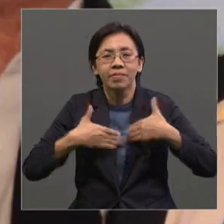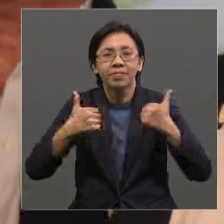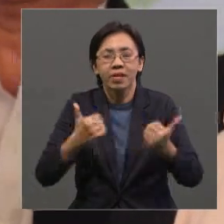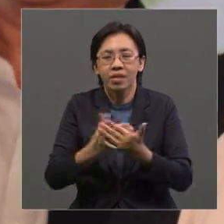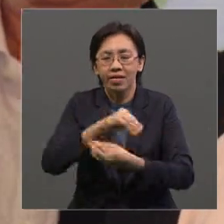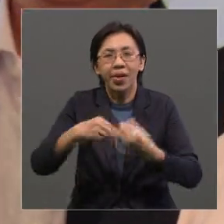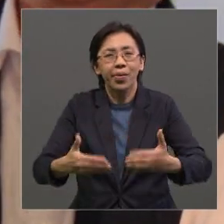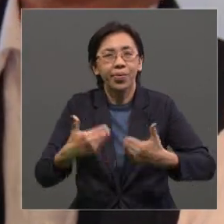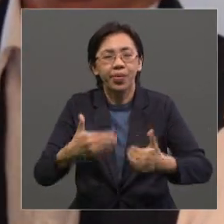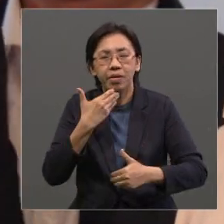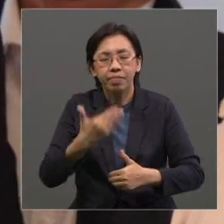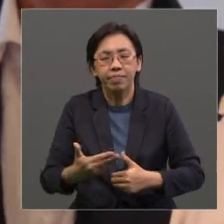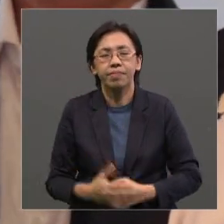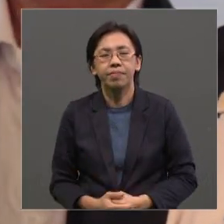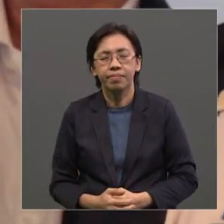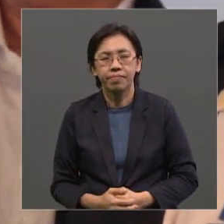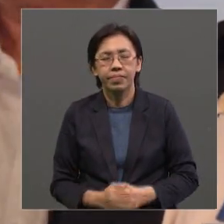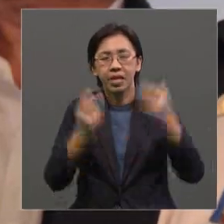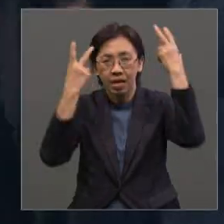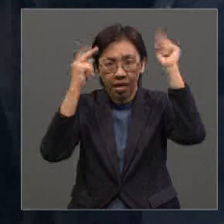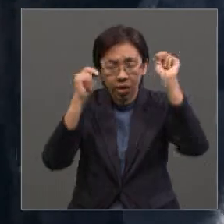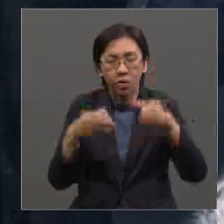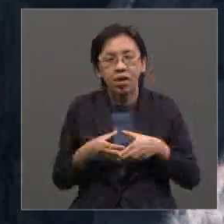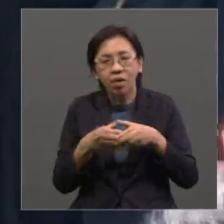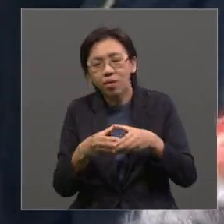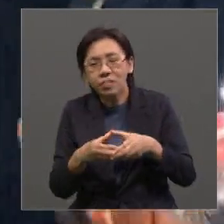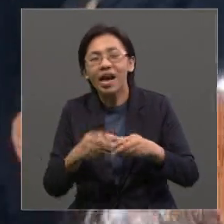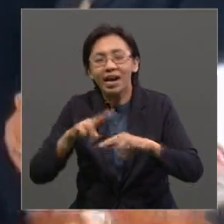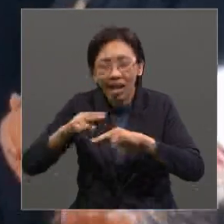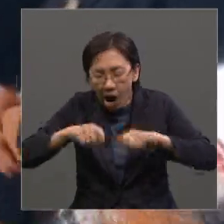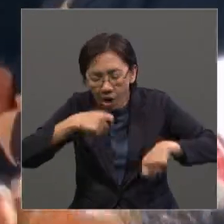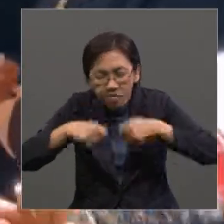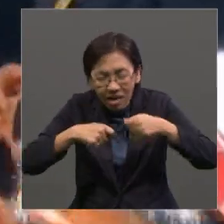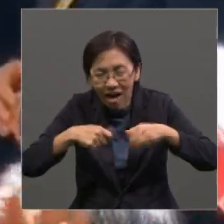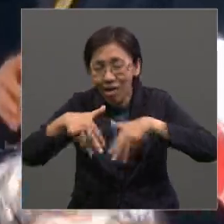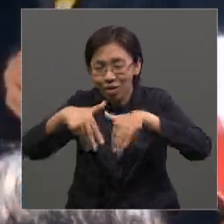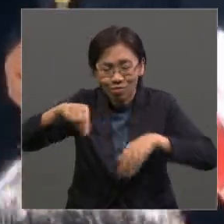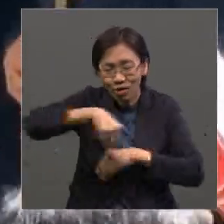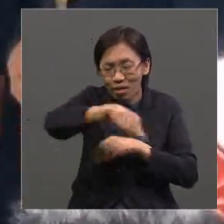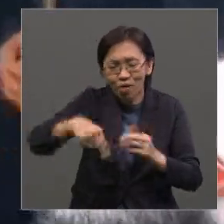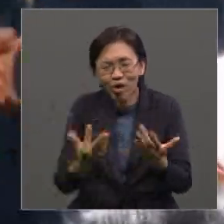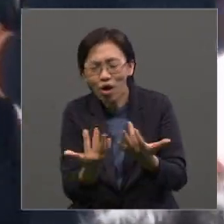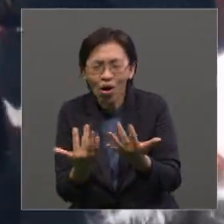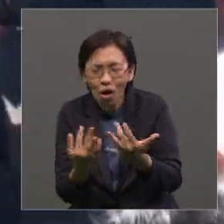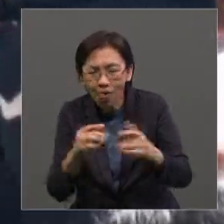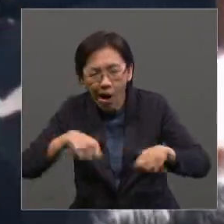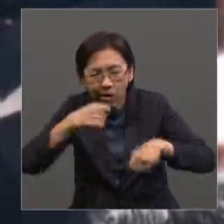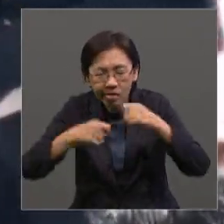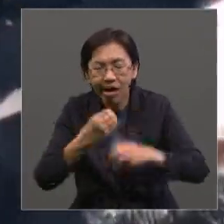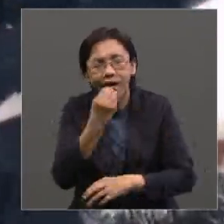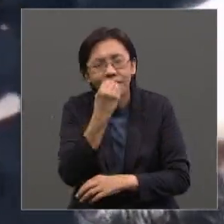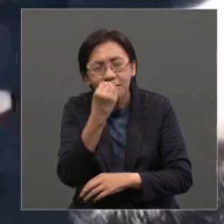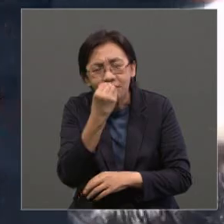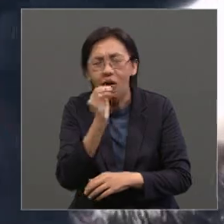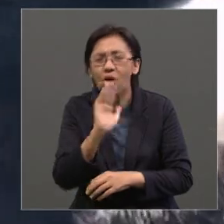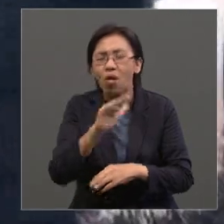ได้ได้อย่างยั่งยืนนะครับ จากนั้นนะครับท่านนายกและก็คณะเนี่ยได้ร่วมกันรับประทานอาหารกลางวันกับพี่น้องประชาชนที่มารอต้อนรับมีเมนูอาหาร